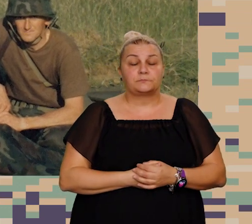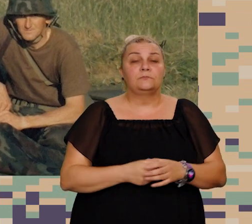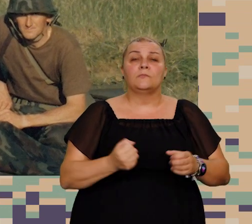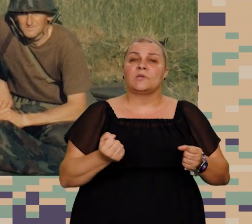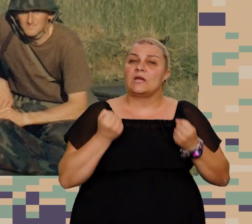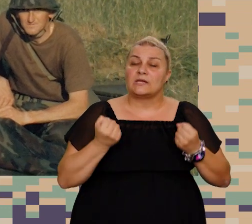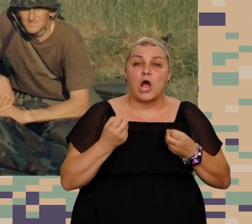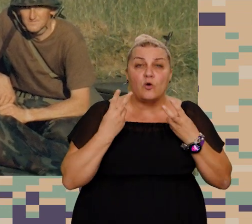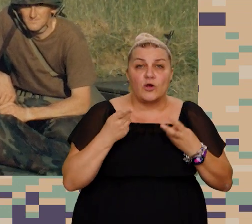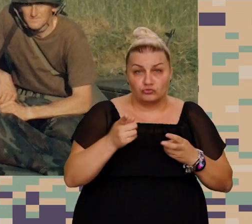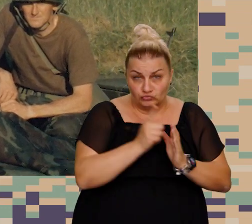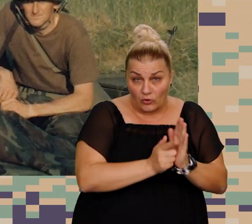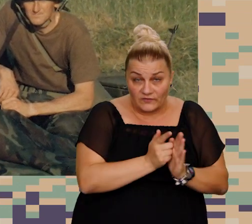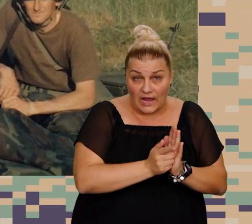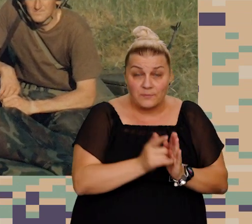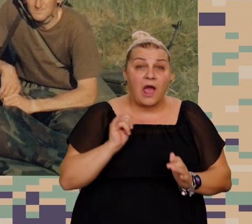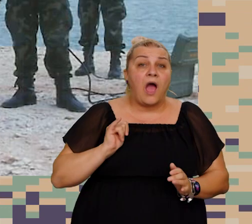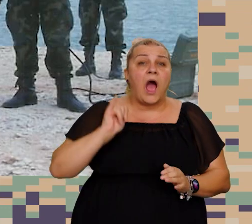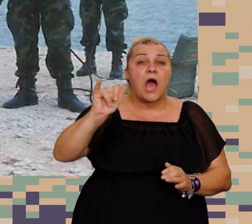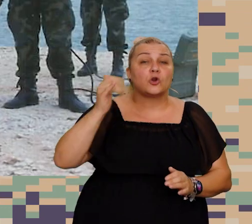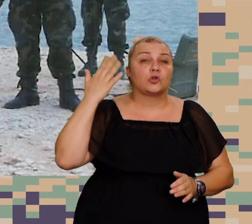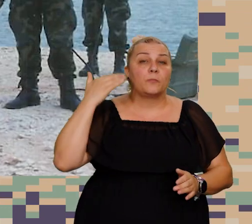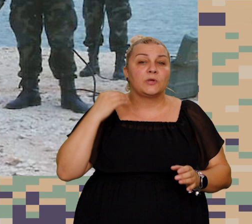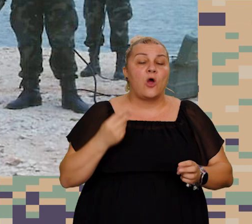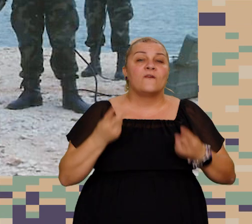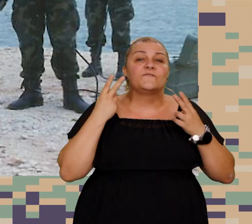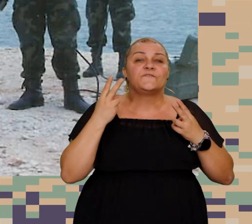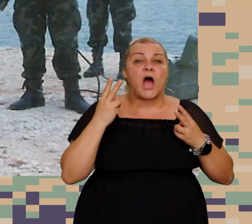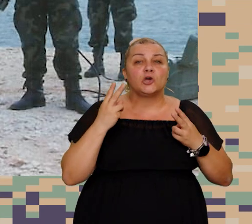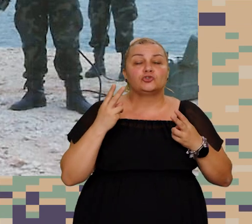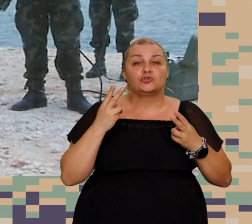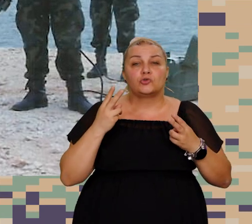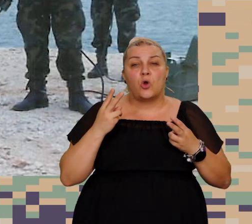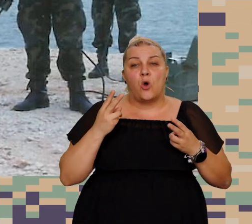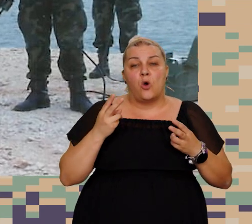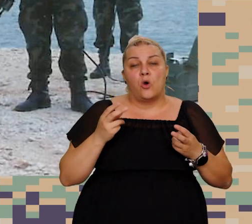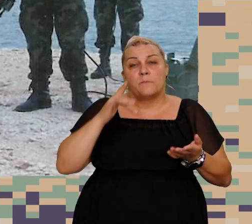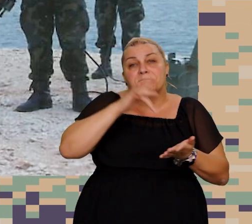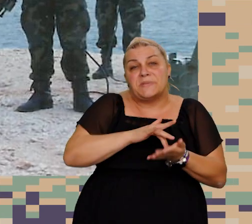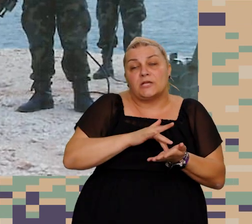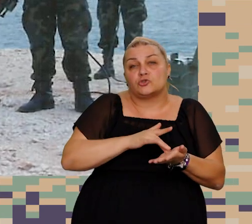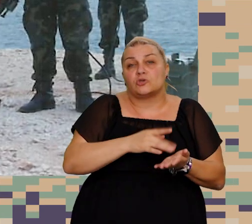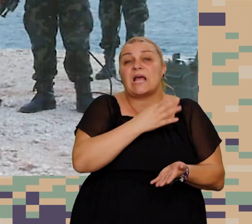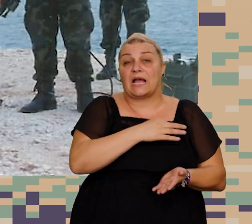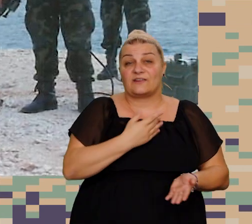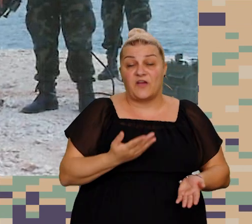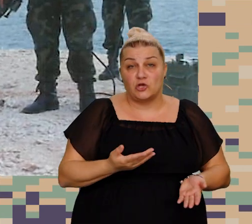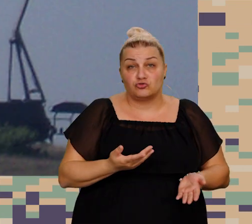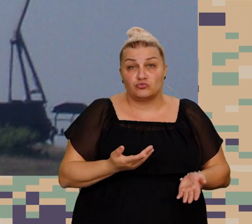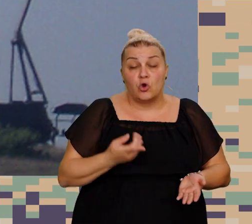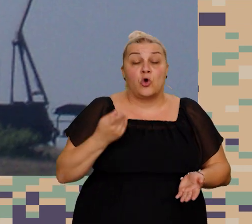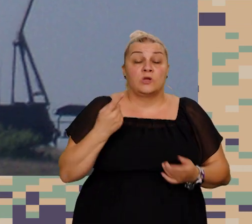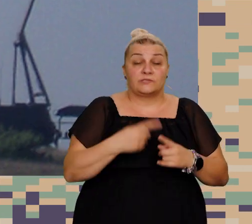Vrlo je važno da je u tom trenutku aerodrom bio strateške važnosti za Republiku Hrvatsku.